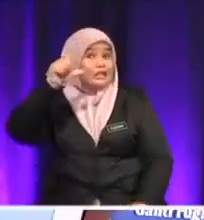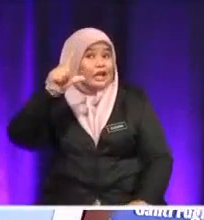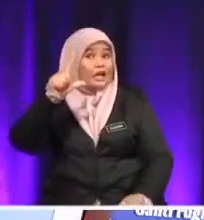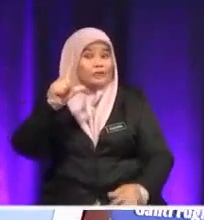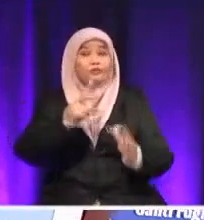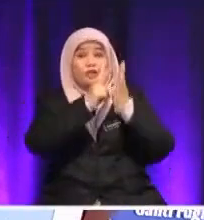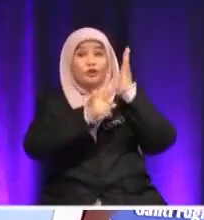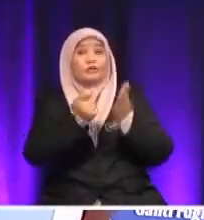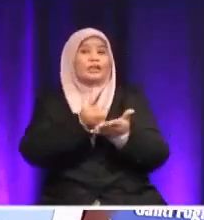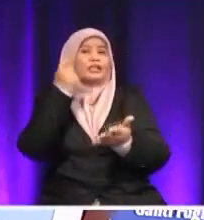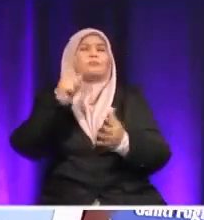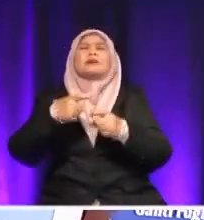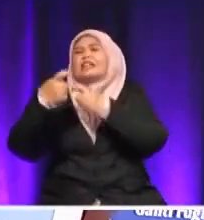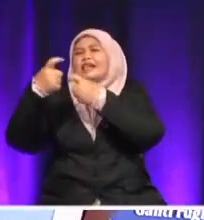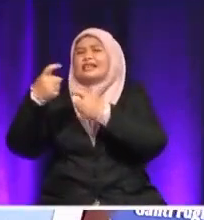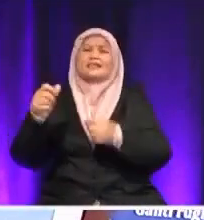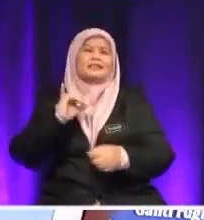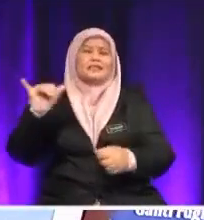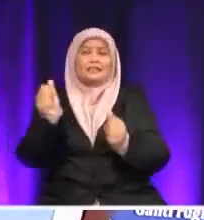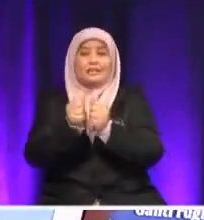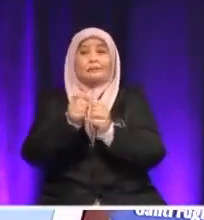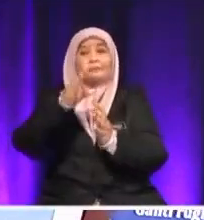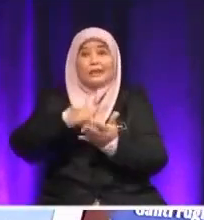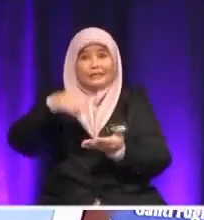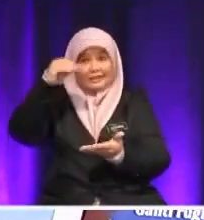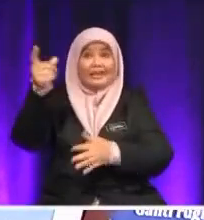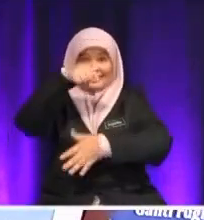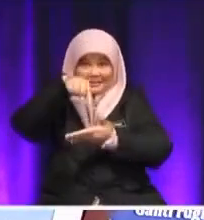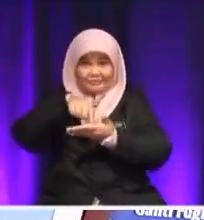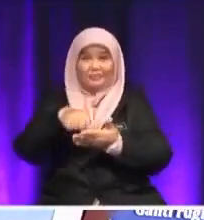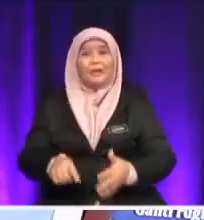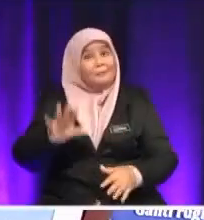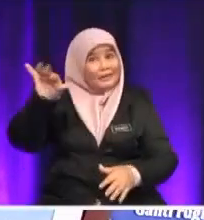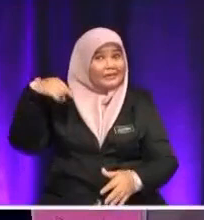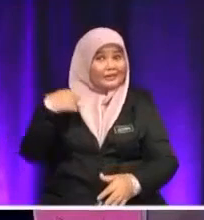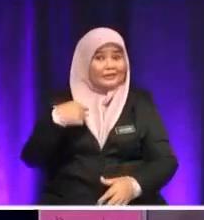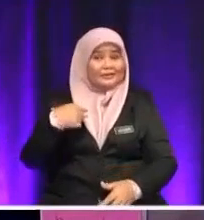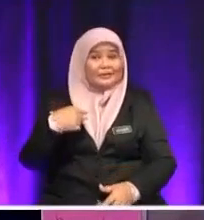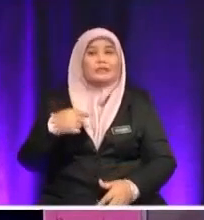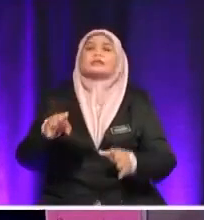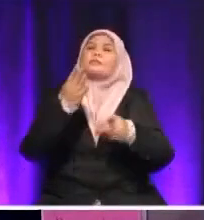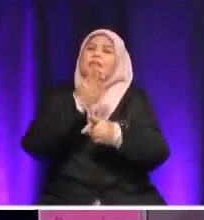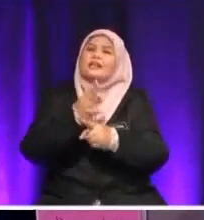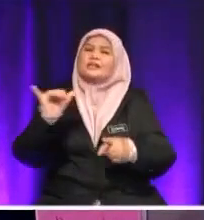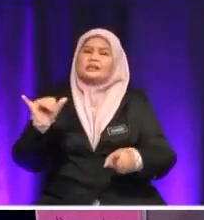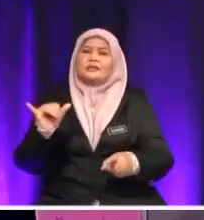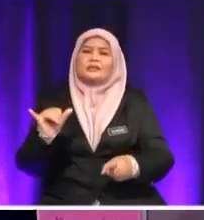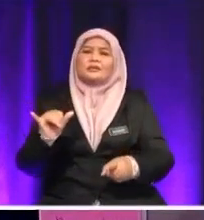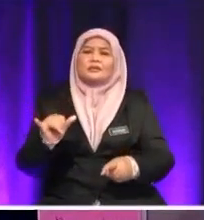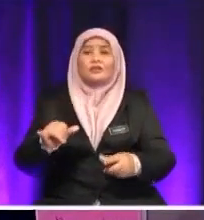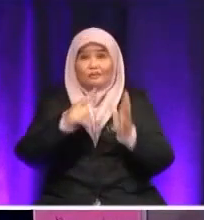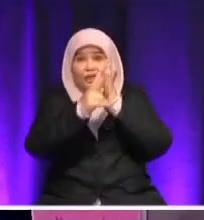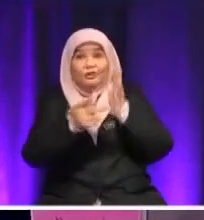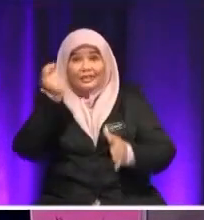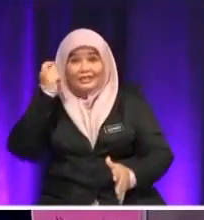ustaz, apa kaitannya dengan pembelajaran kita hari ini ustaz? Okey, baiklah Hakim, sebenarnya video